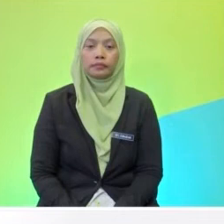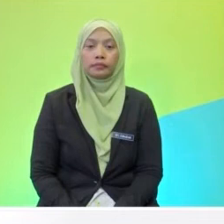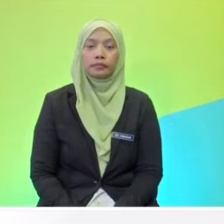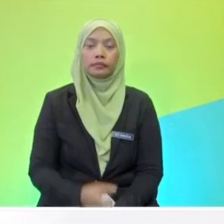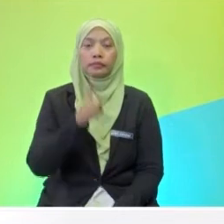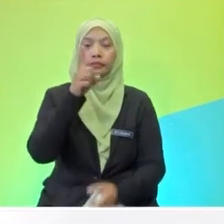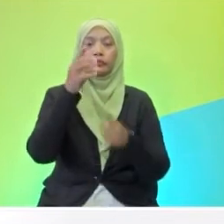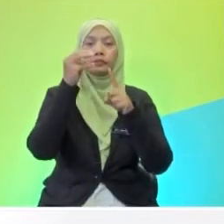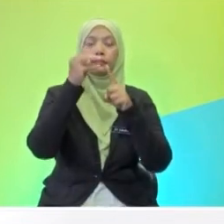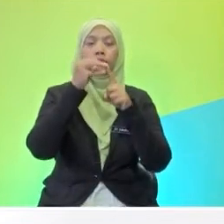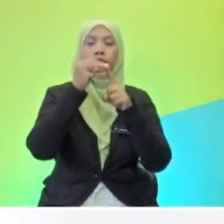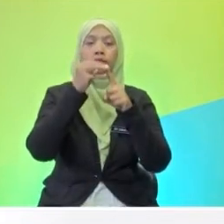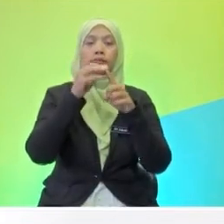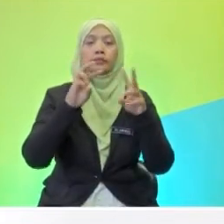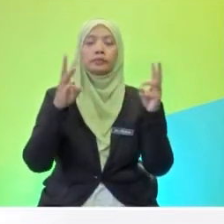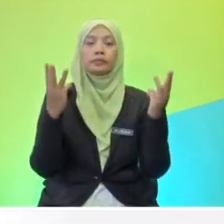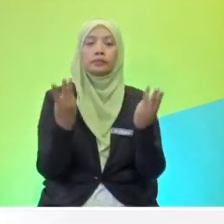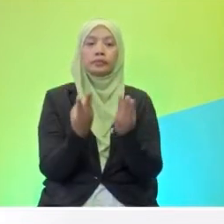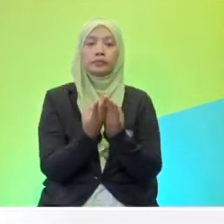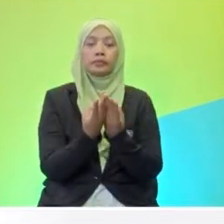Perumahan biasanya sisa